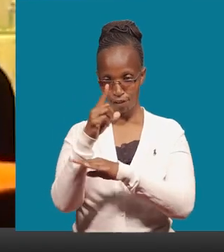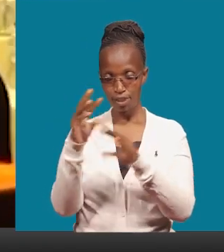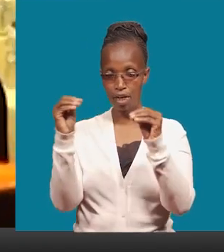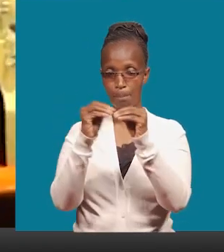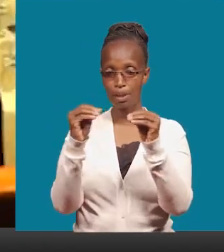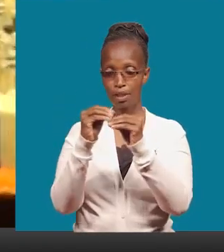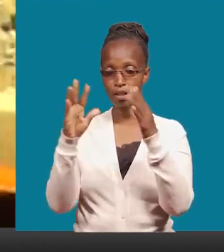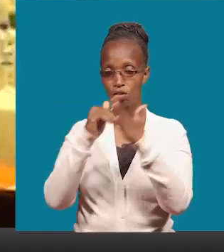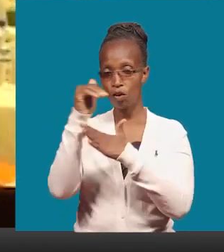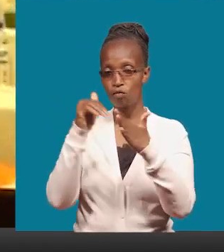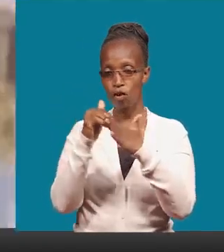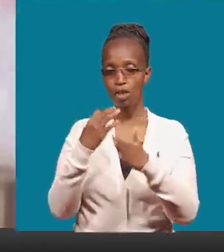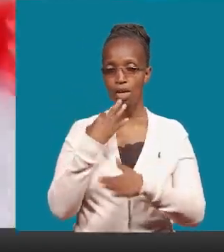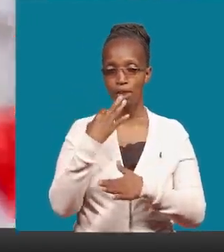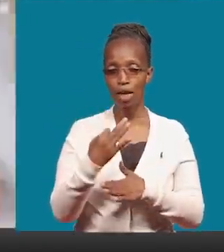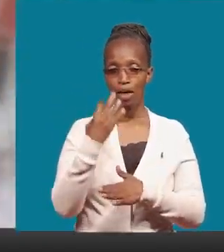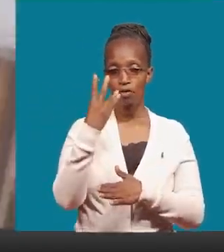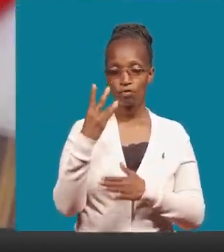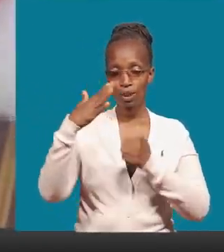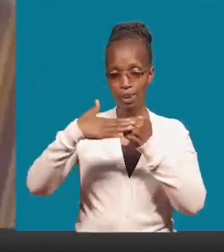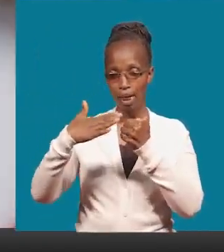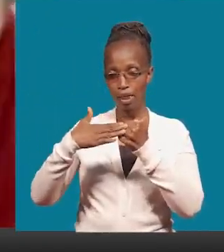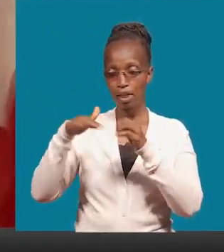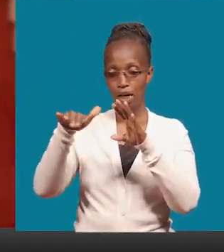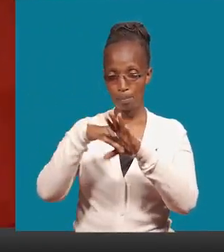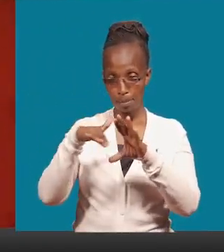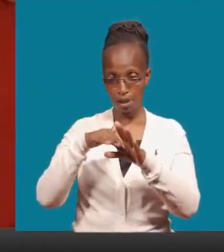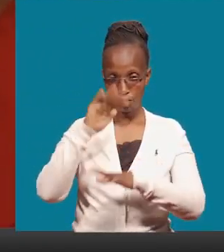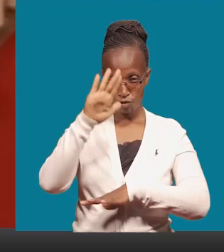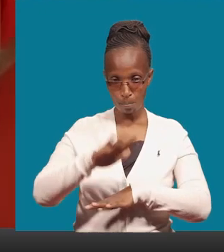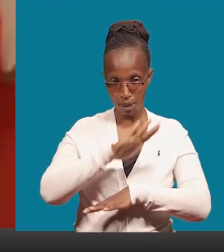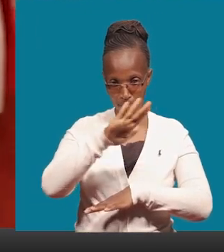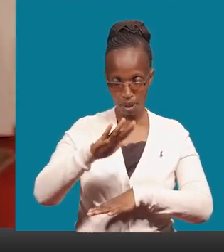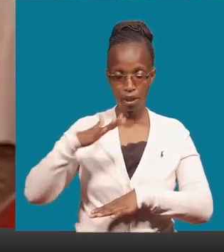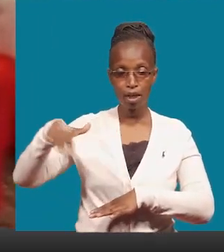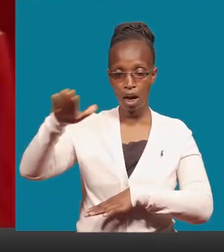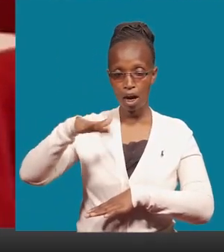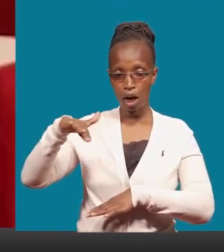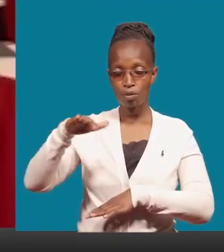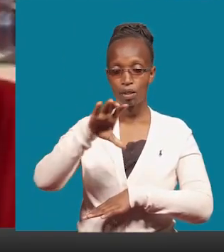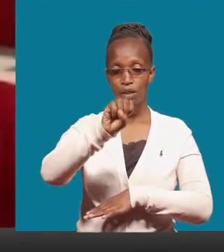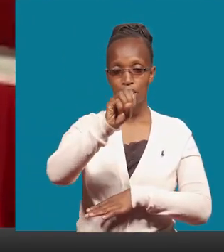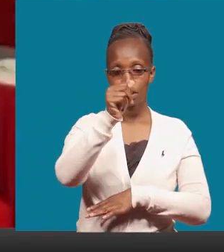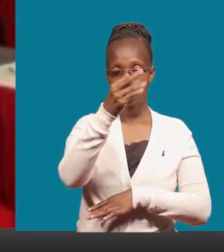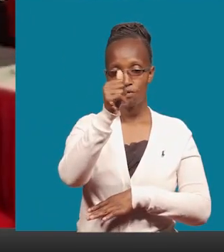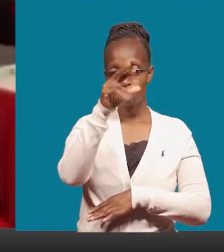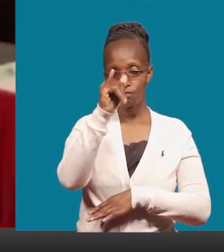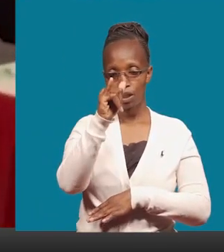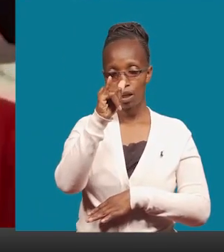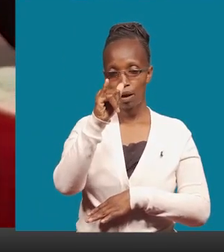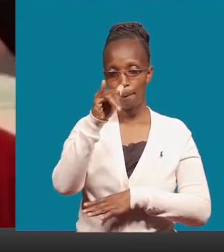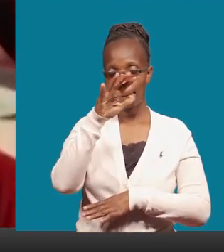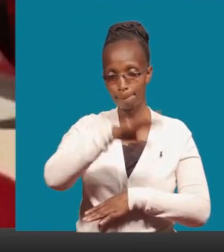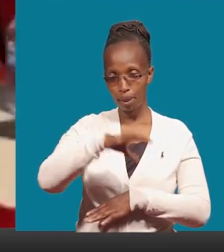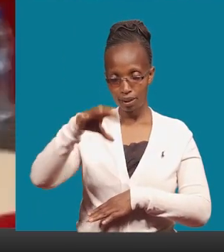Ni katika mkutano wa kwanza wa wabunge wote 349 katika hoteli ya Safari Park